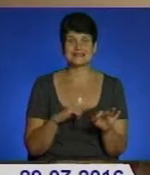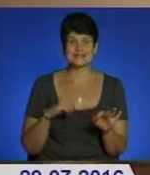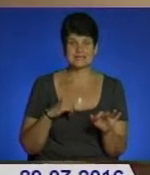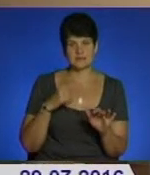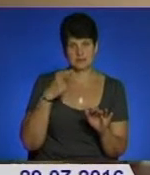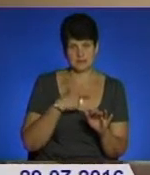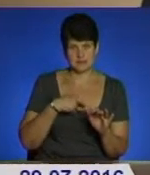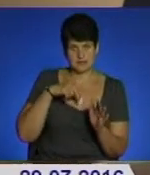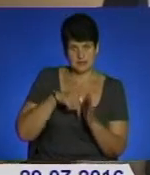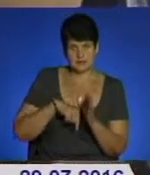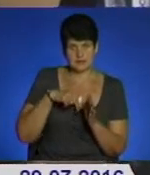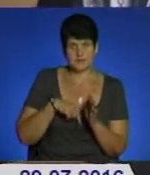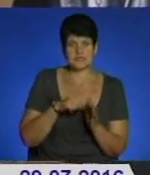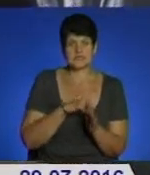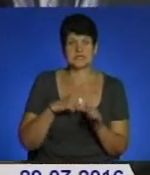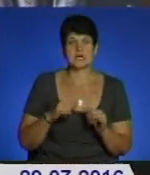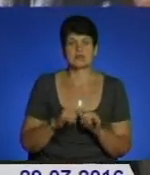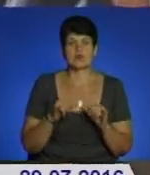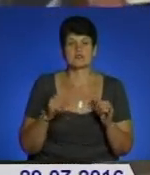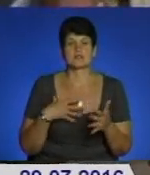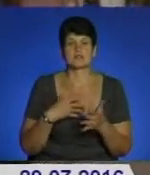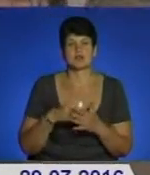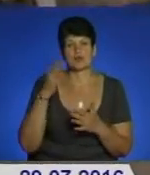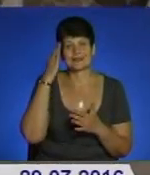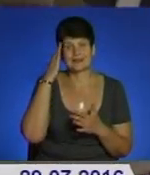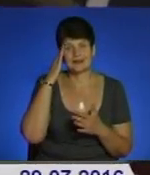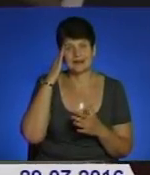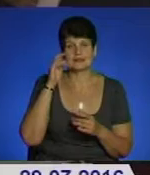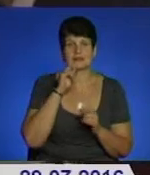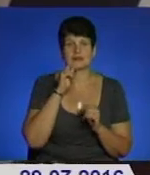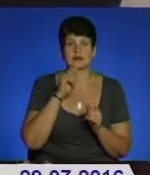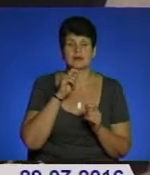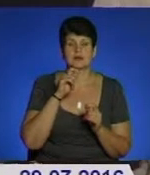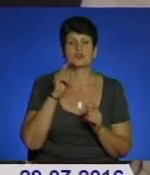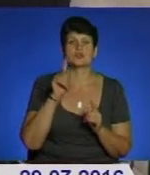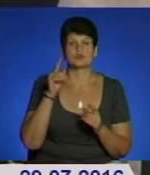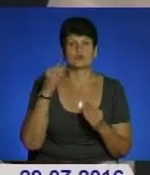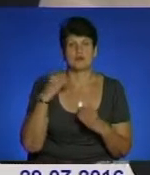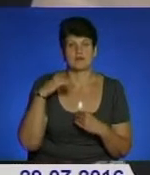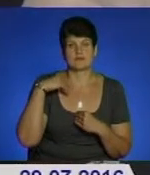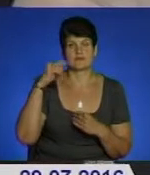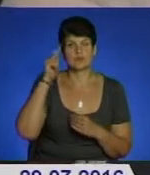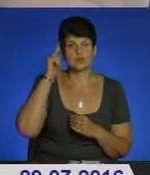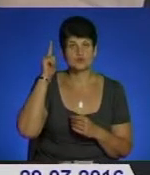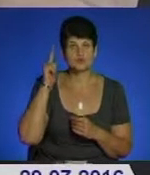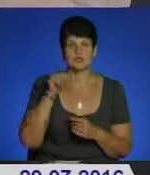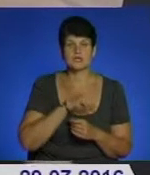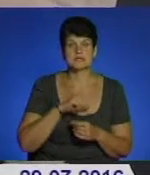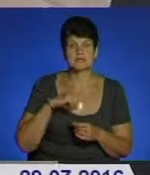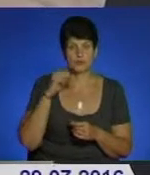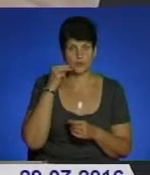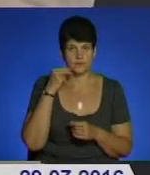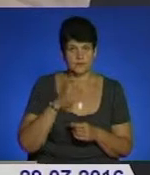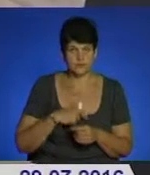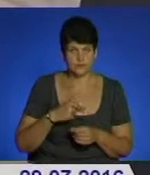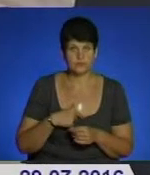самопізнавати себе, саморозвивати свої таланти, дари, які дав Господь, які дали батьки, так? Самовдосконалювати себе,